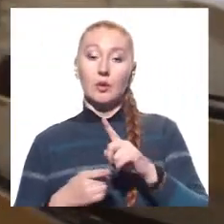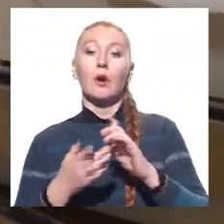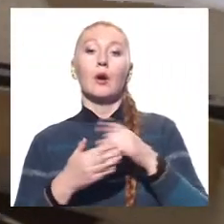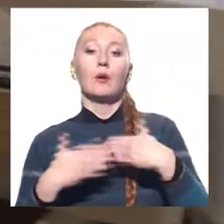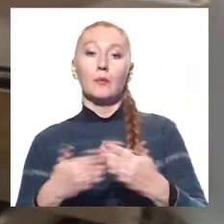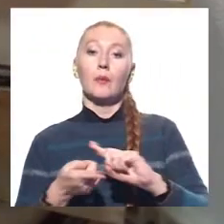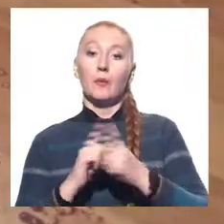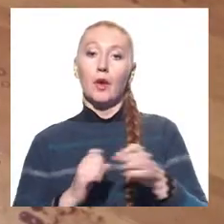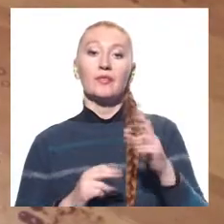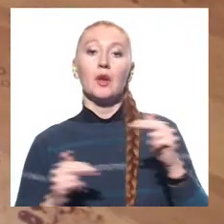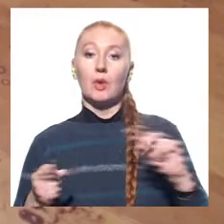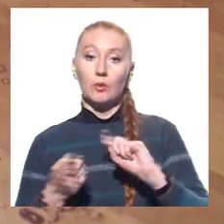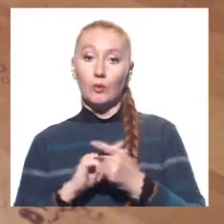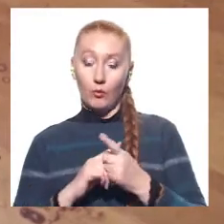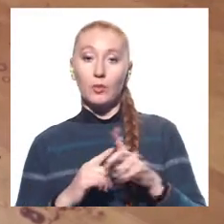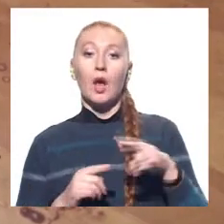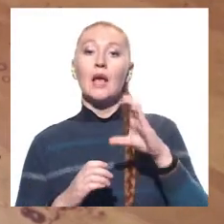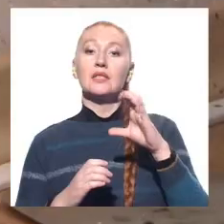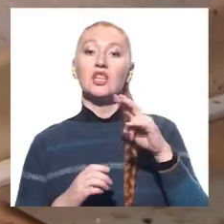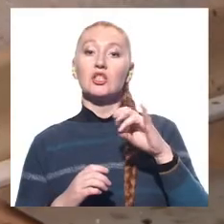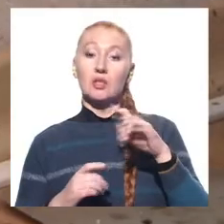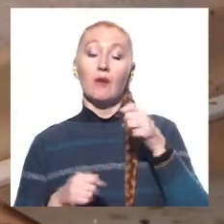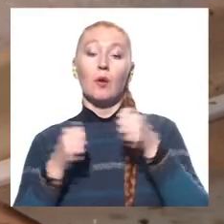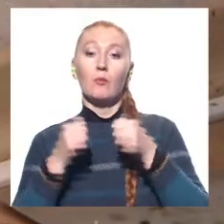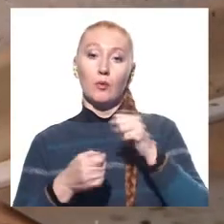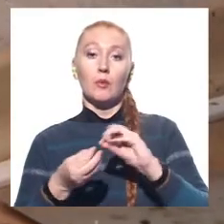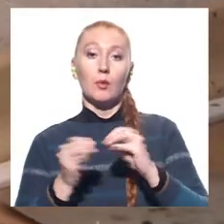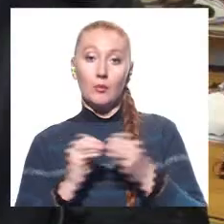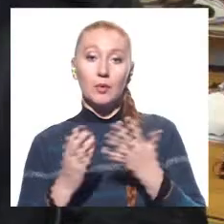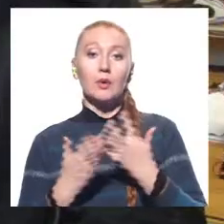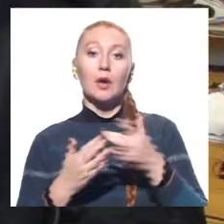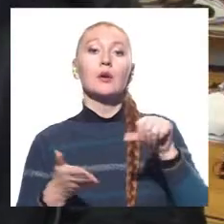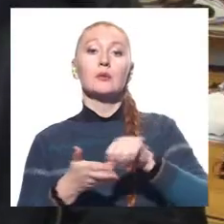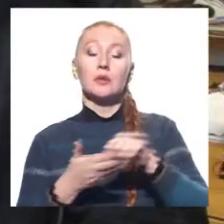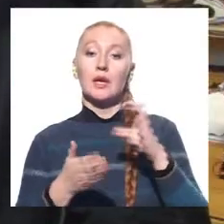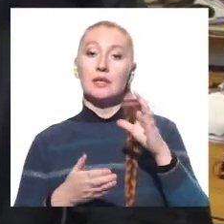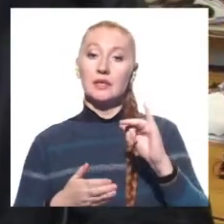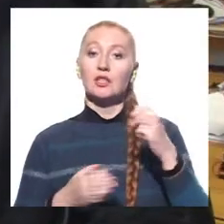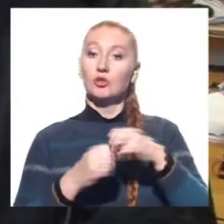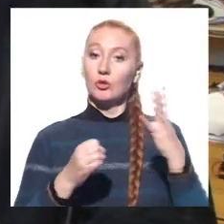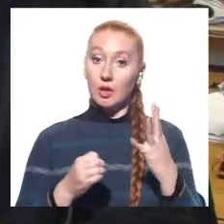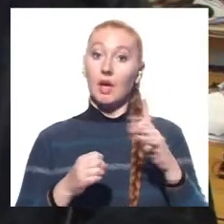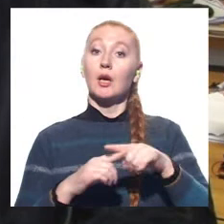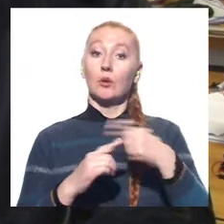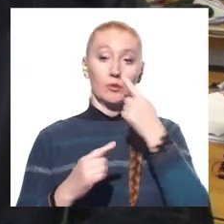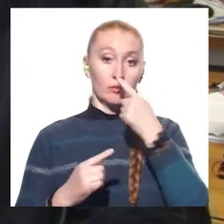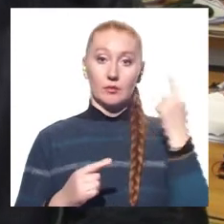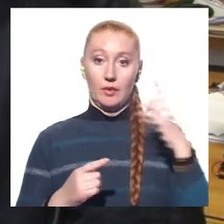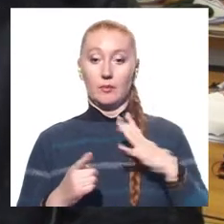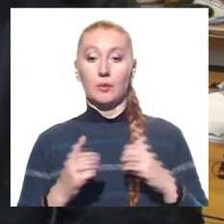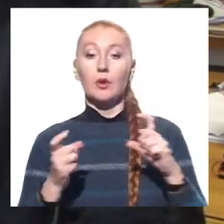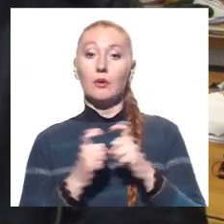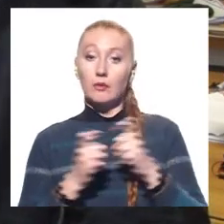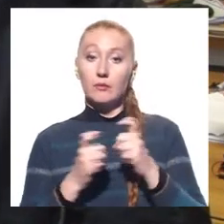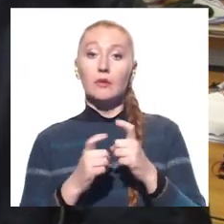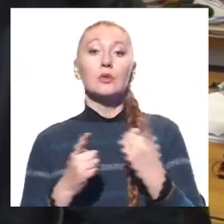перейменування Дніпропетровської області на Січ-Славську. Побиття пов'язує з конфліктом з представниками організації «Січ-14», який стався напередодні. Конфлікт був